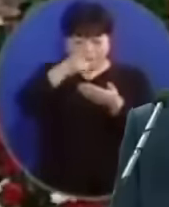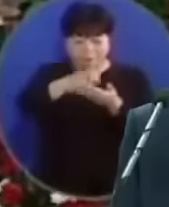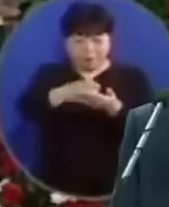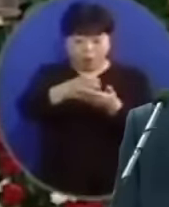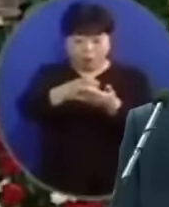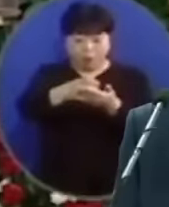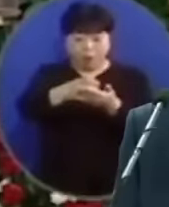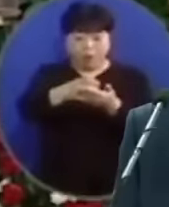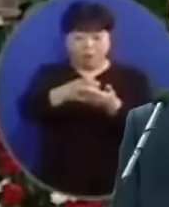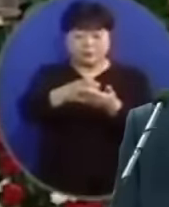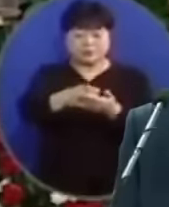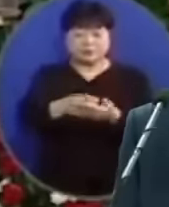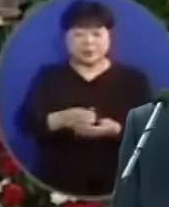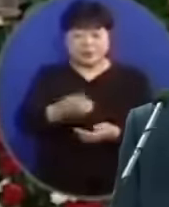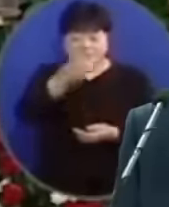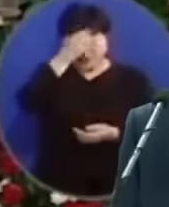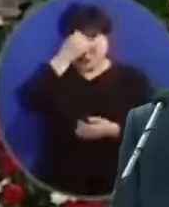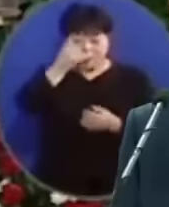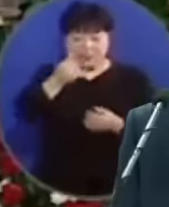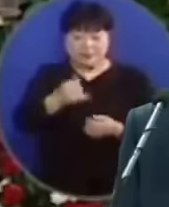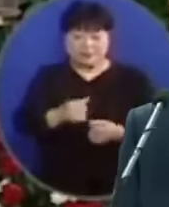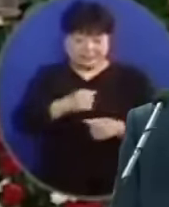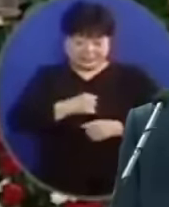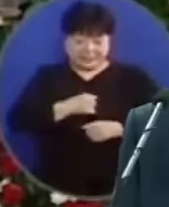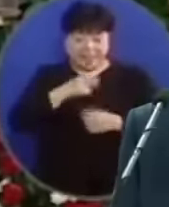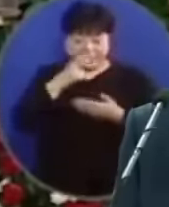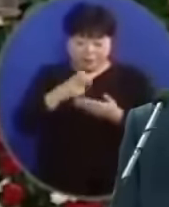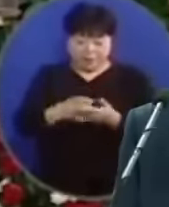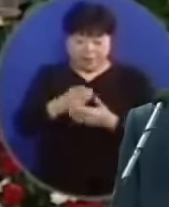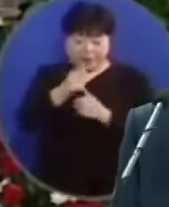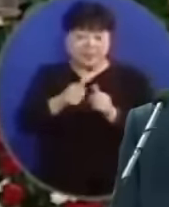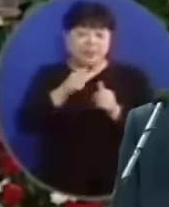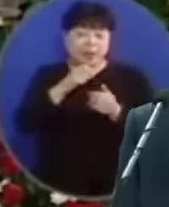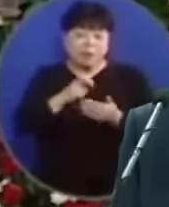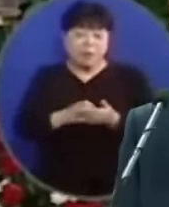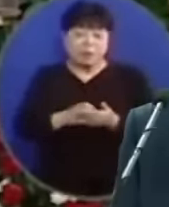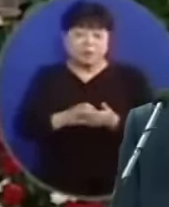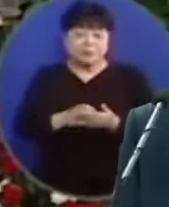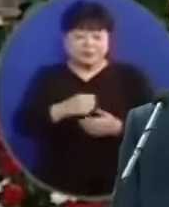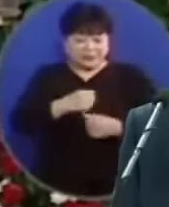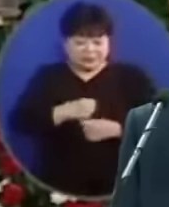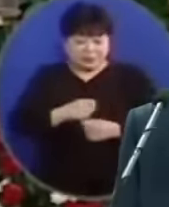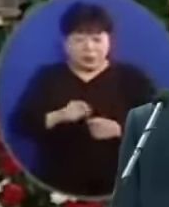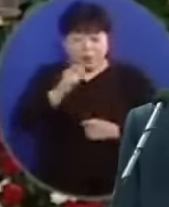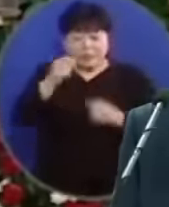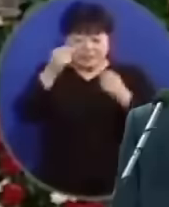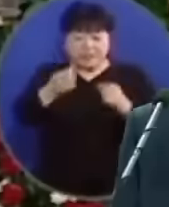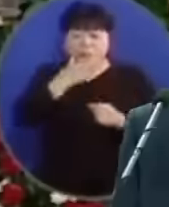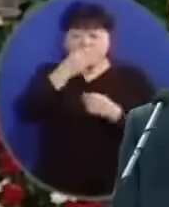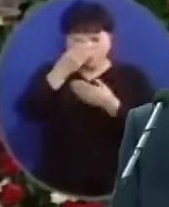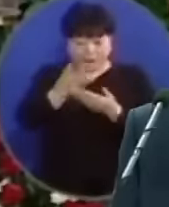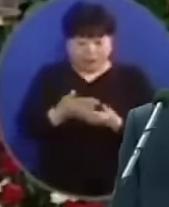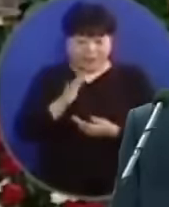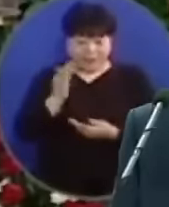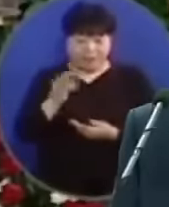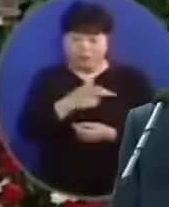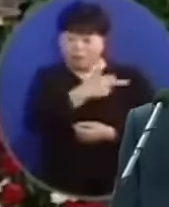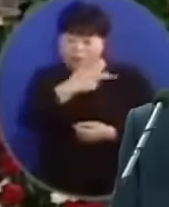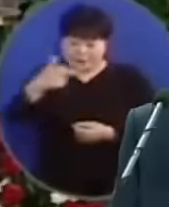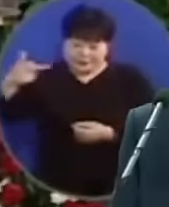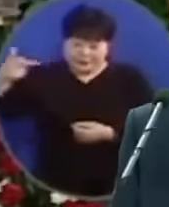믿는 그리스도인들이 지켜야 할 율법인 것입니다. 우리가 하나님의 법을 지키면 장수하고 복을 받으며